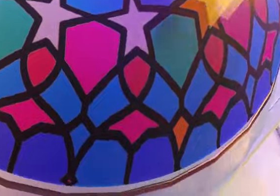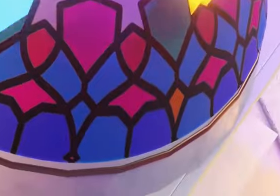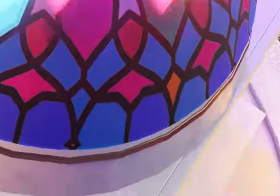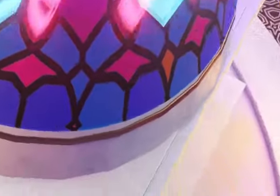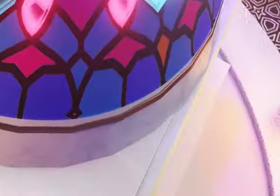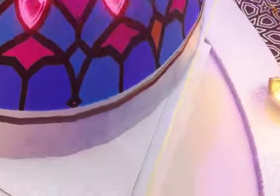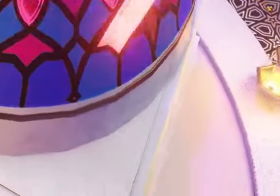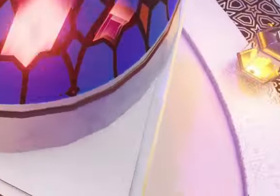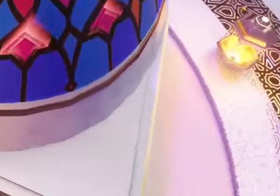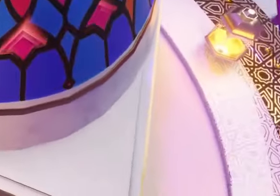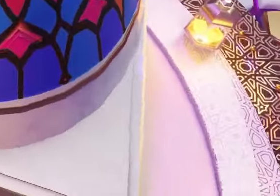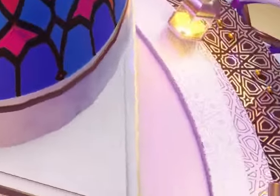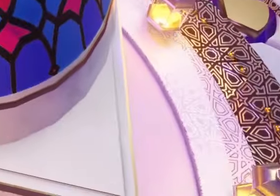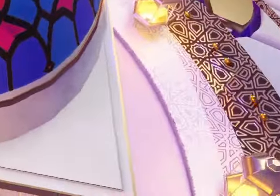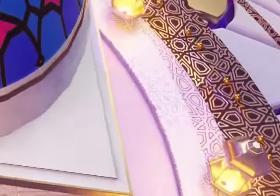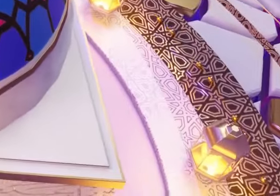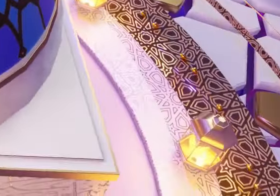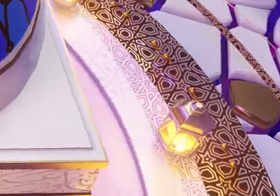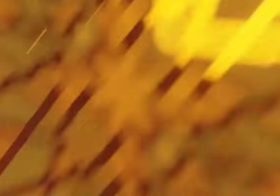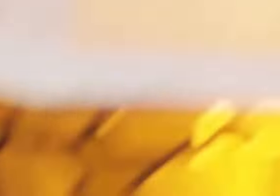hujjatain ya.